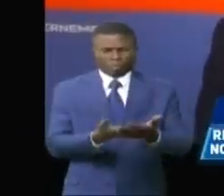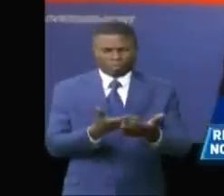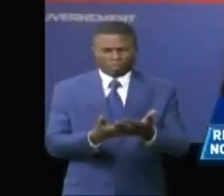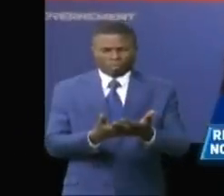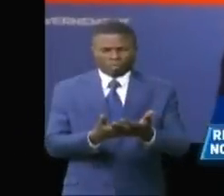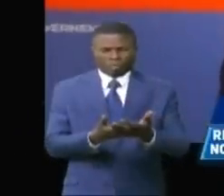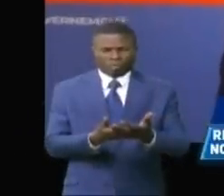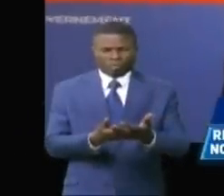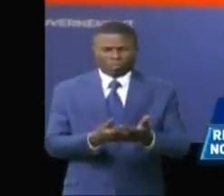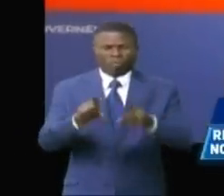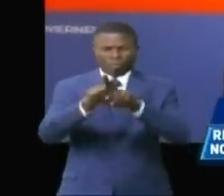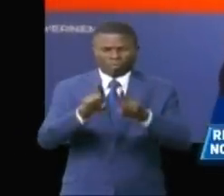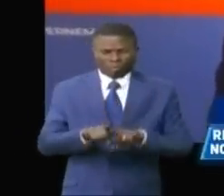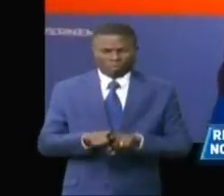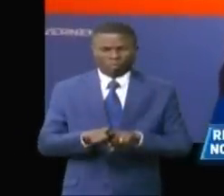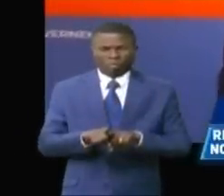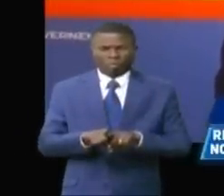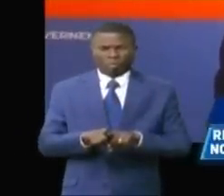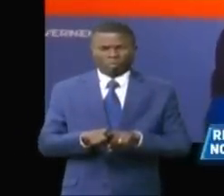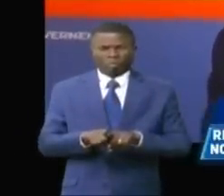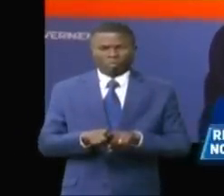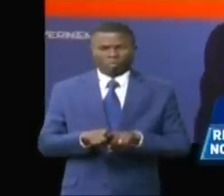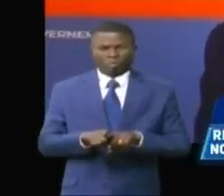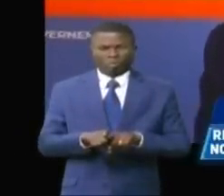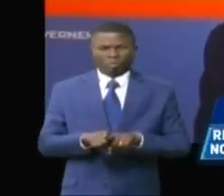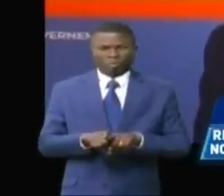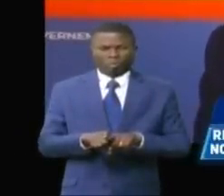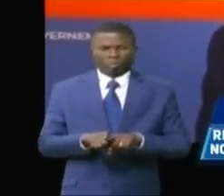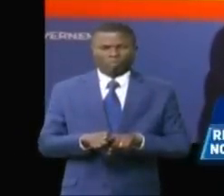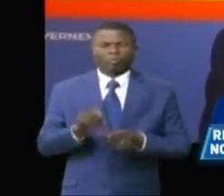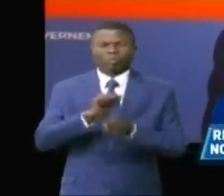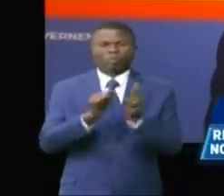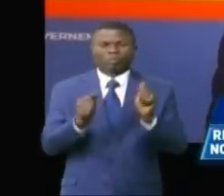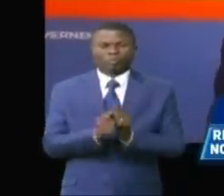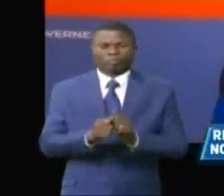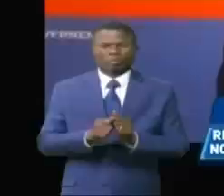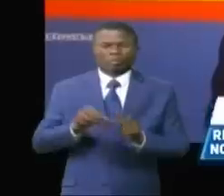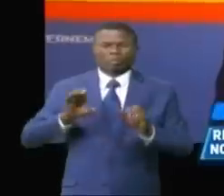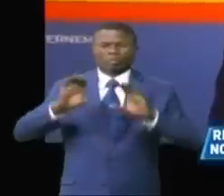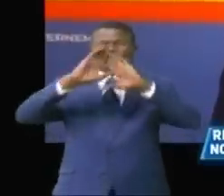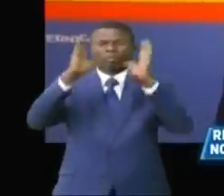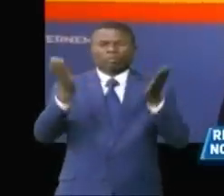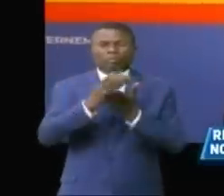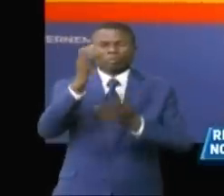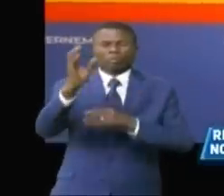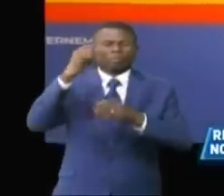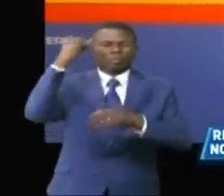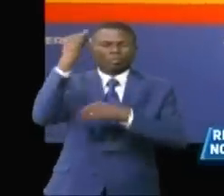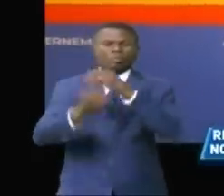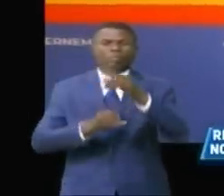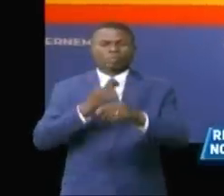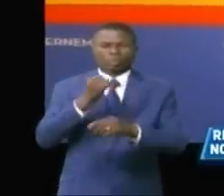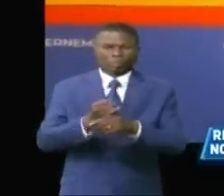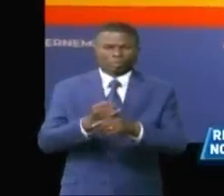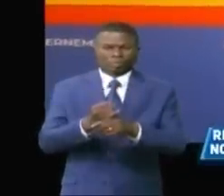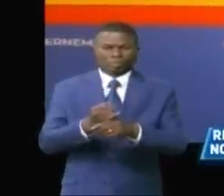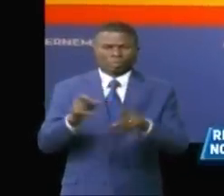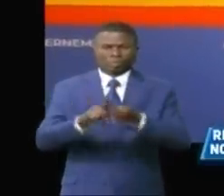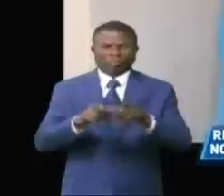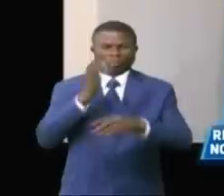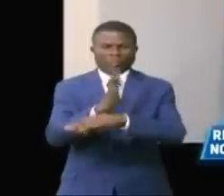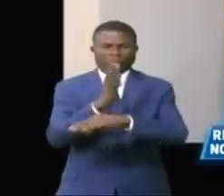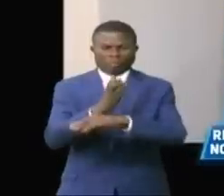externes et aussi du reste de la communauté internationale, comme le Conseil de